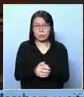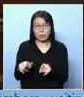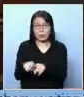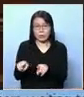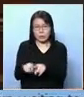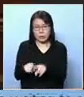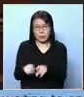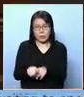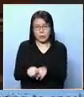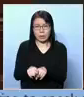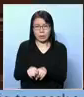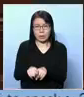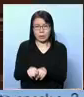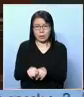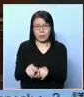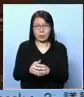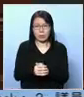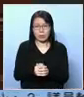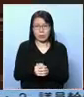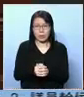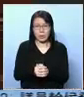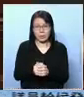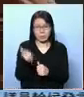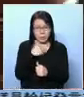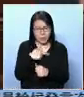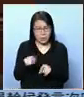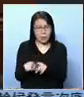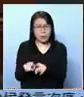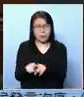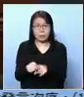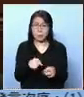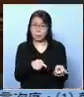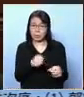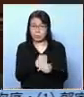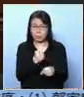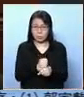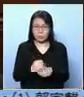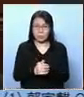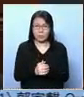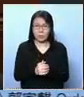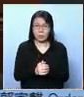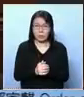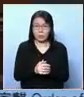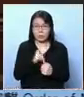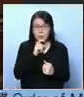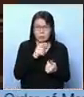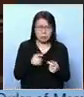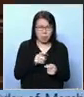相處，不似與佢為伍啊！咁如果你哋而家咁样做嘅 dishonorable